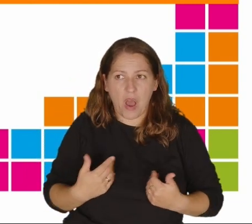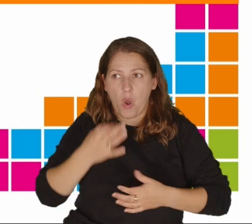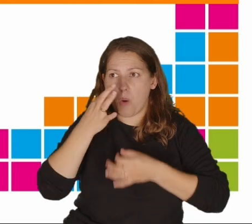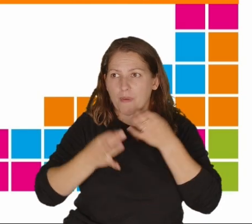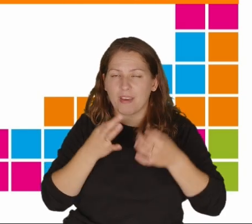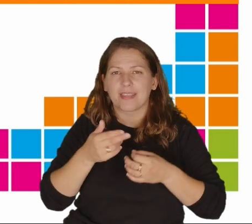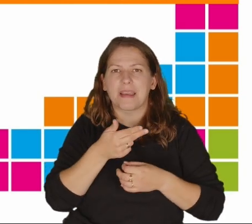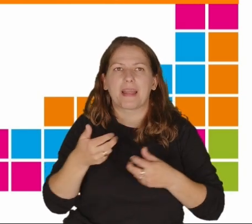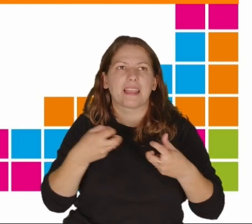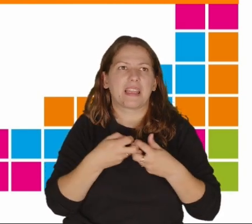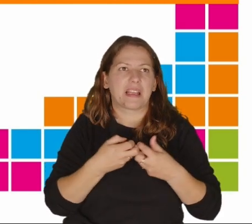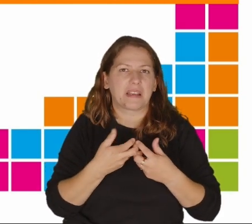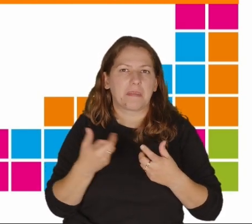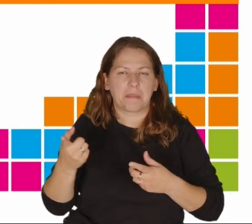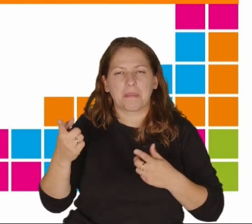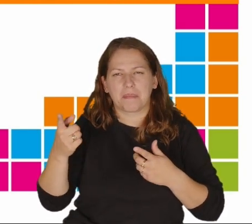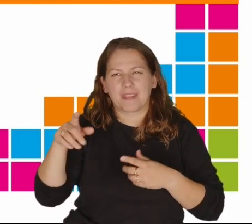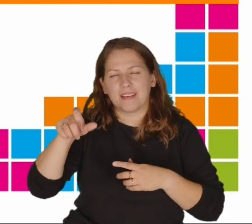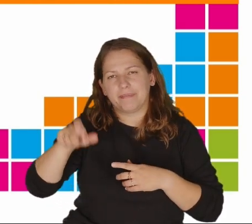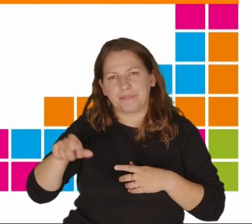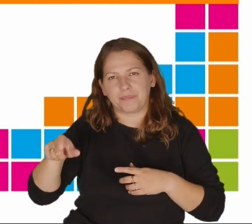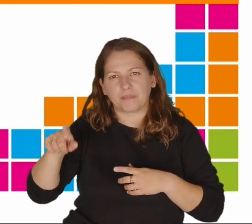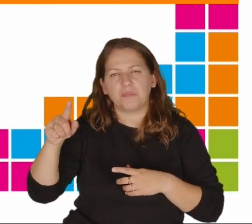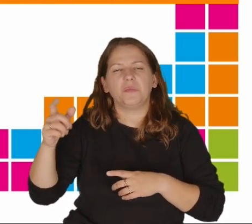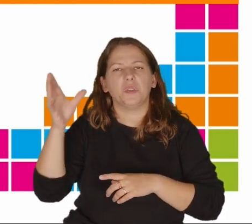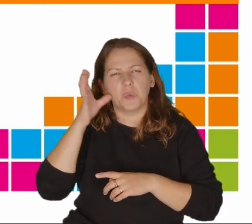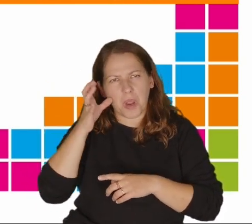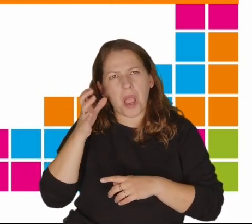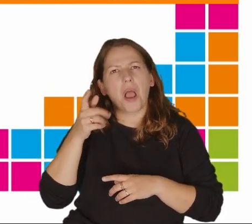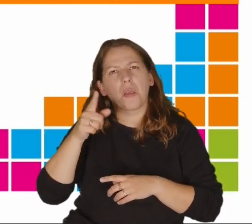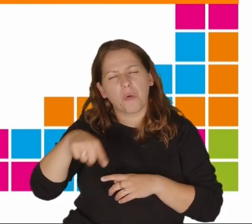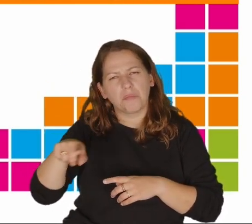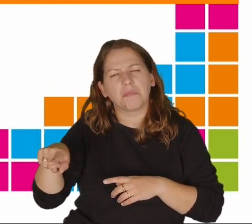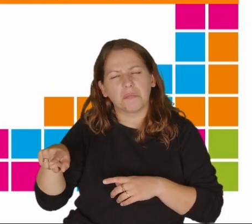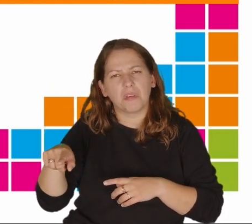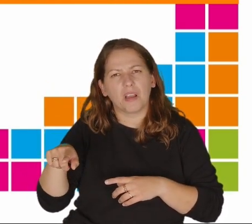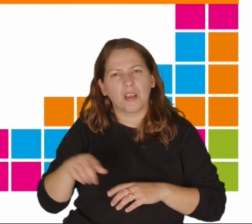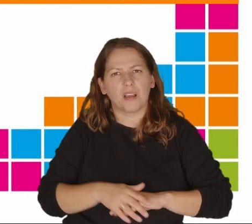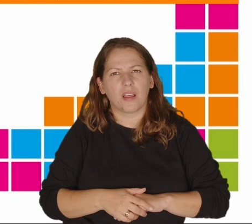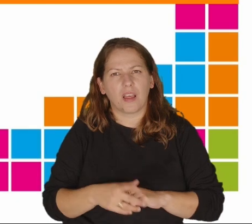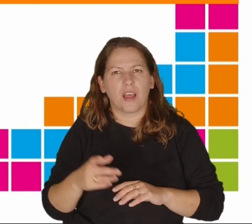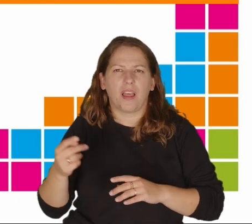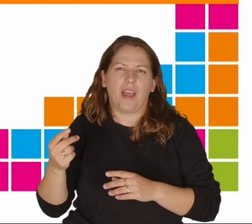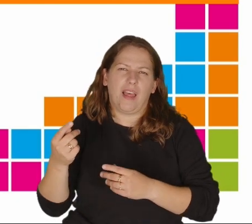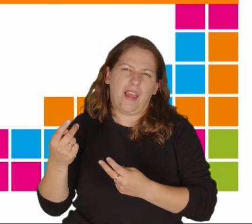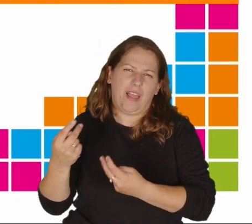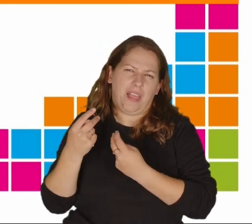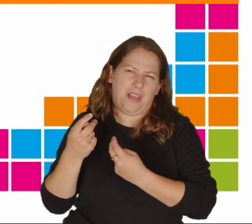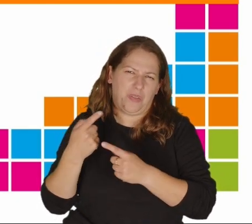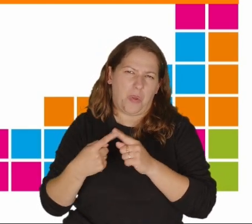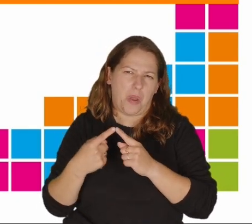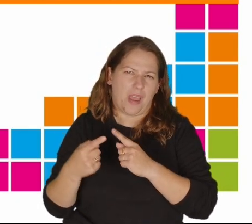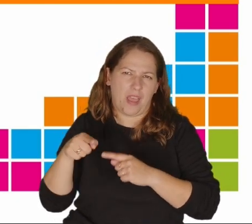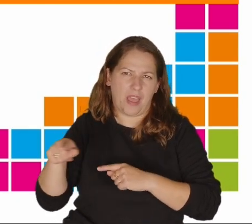opowiadają o internecie, to rezydenci psychiatrii oczywiście słuchają, ale trochę się śmieją, ponieważ